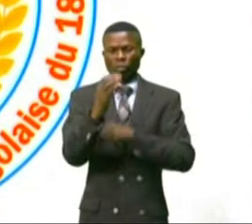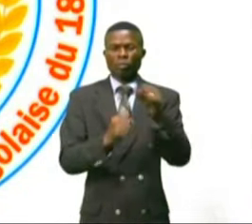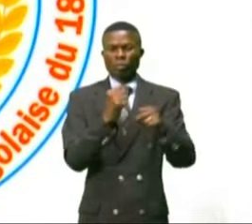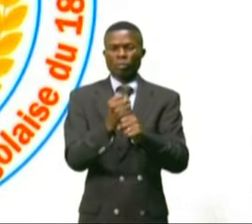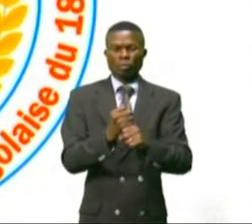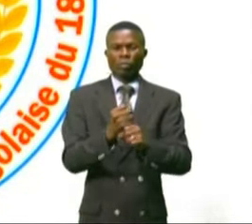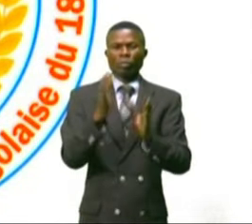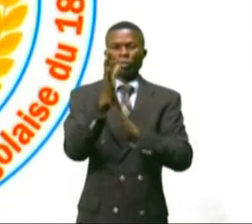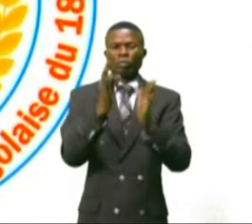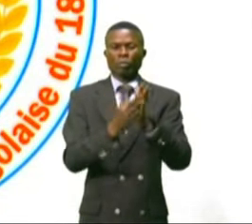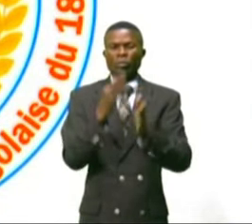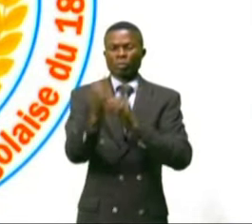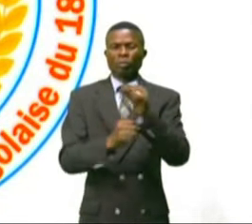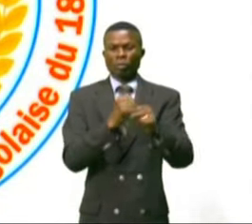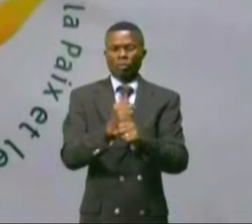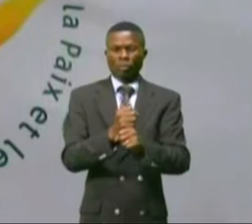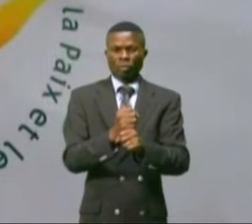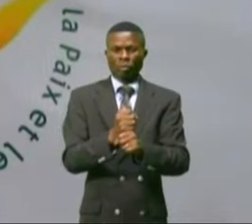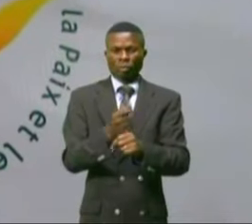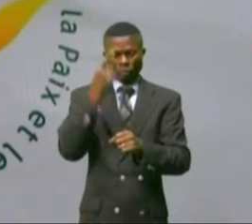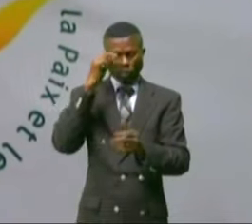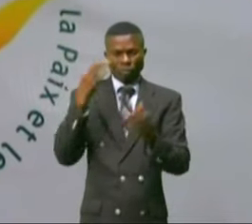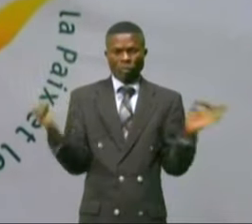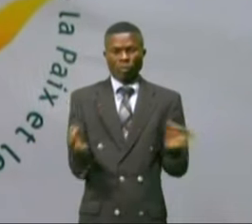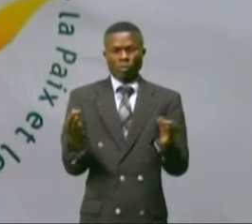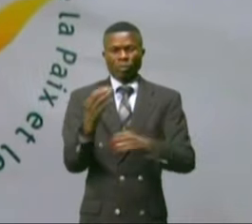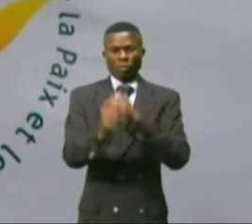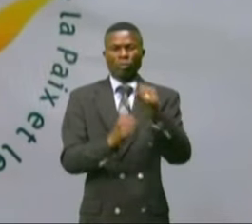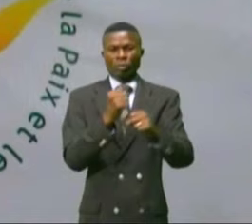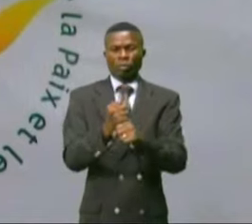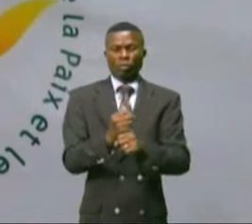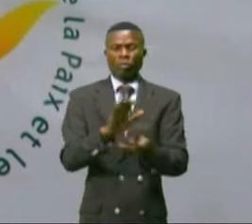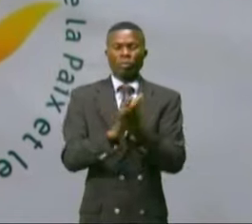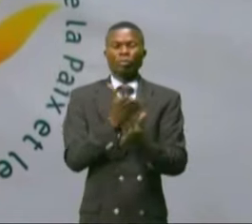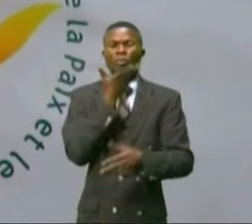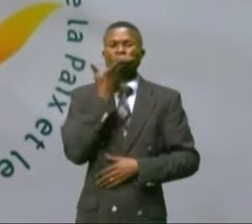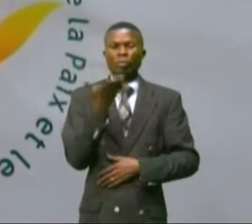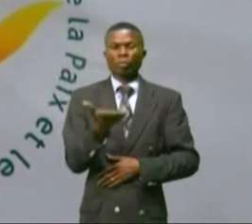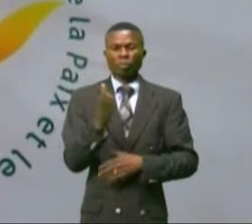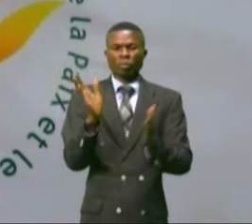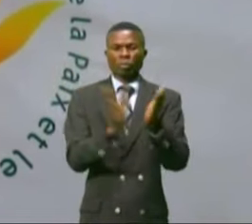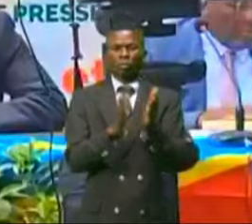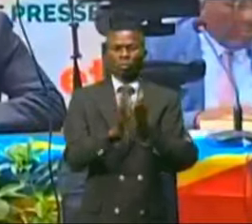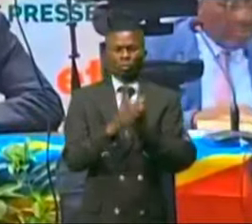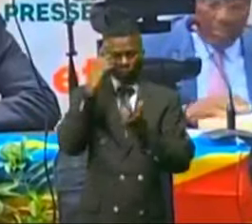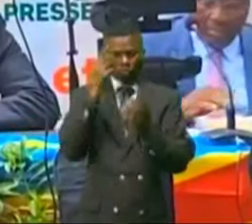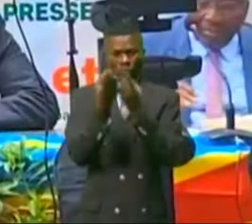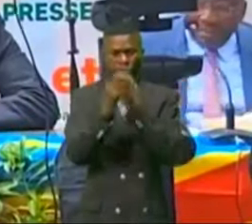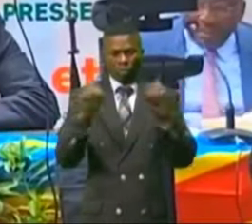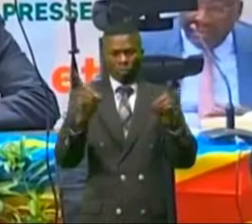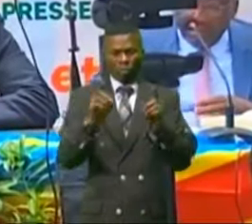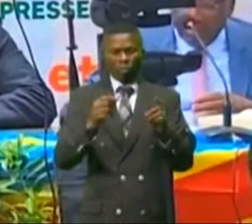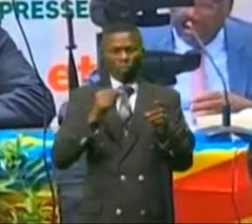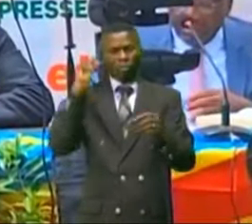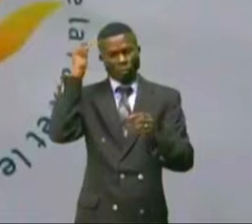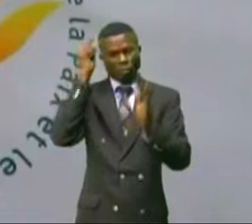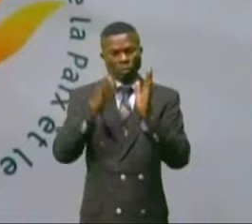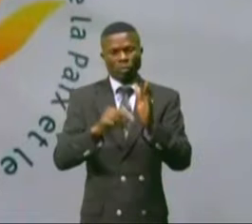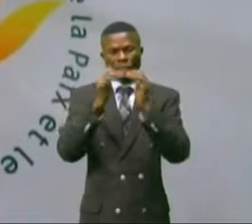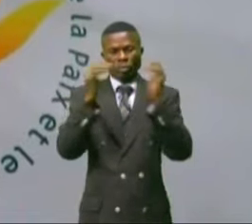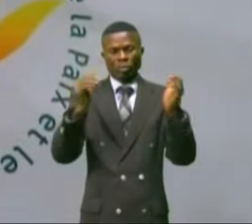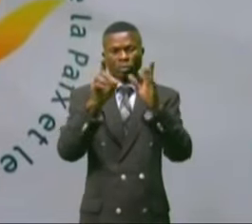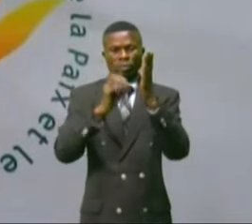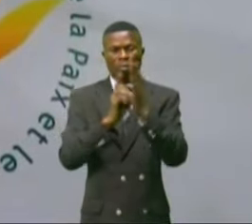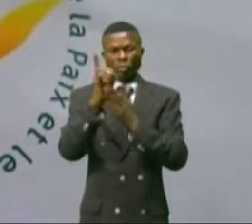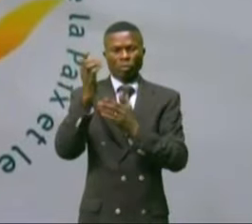dimanche 18 février 2024. Pour célébrer cet anniversaire de maturité, l'Institut pour la démocratie, la gouvernance, la paix et le développement